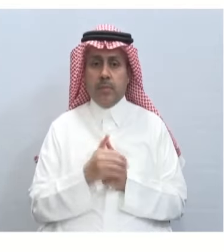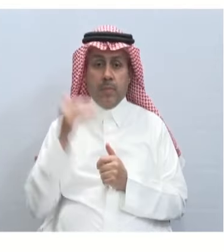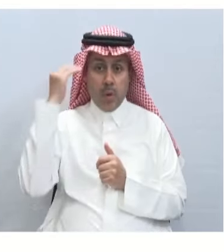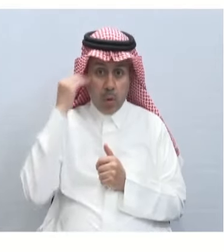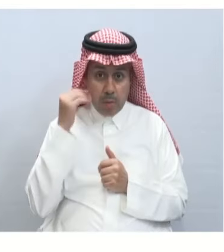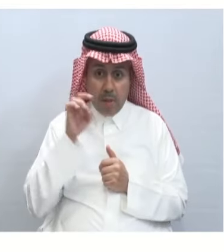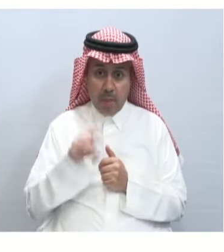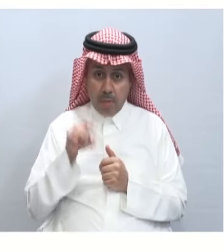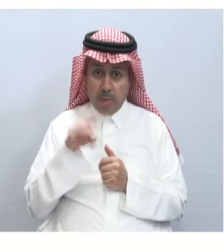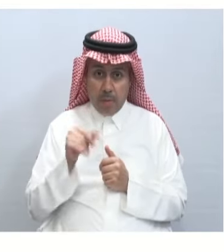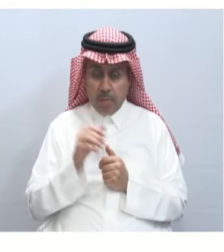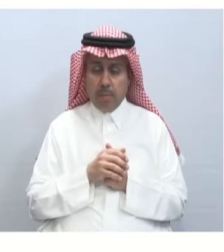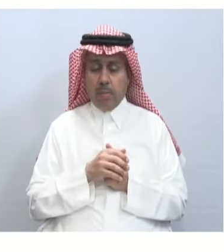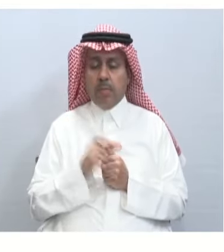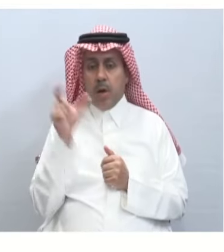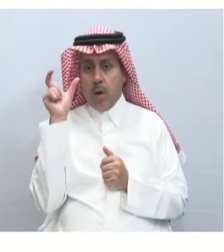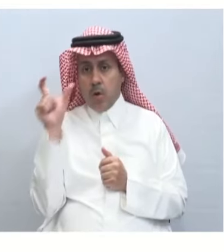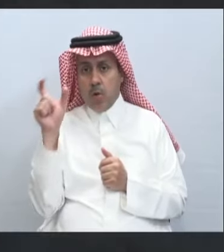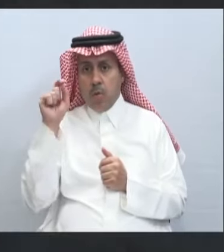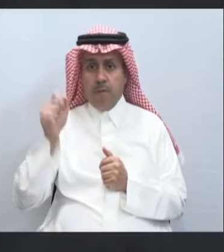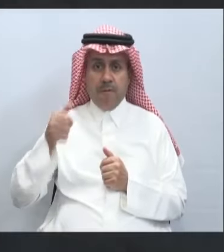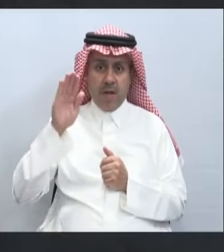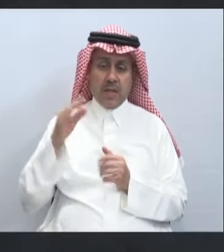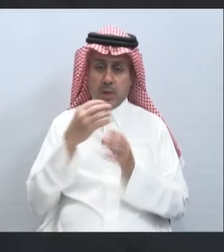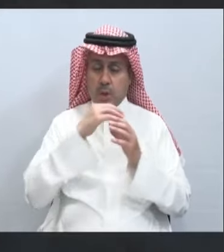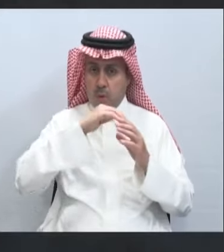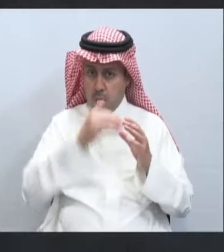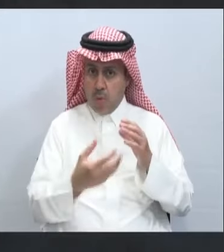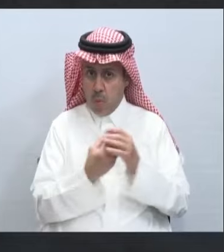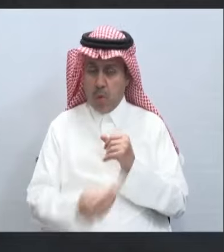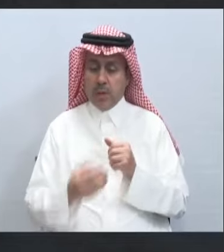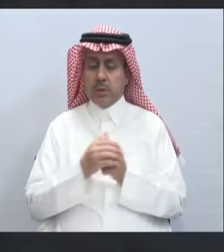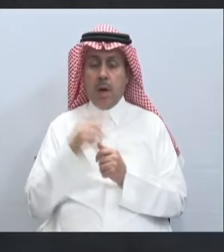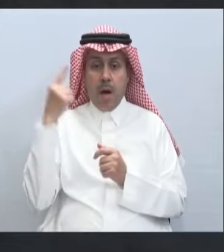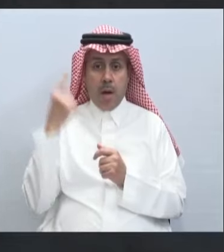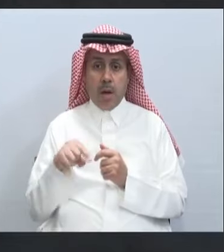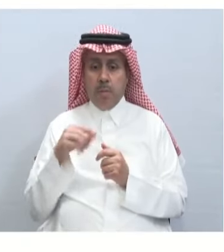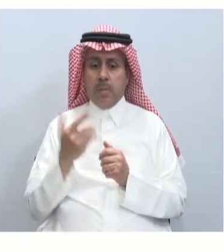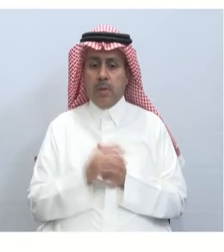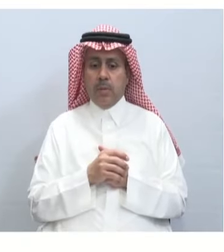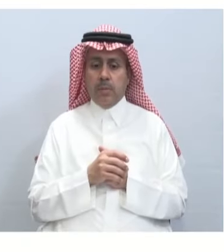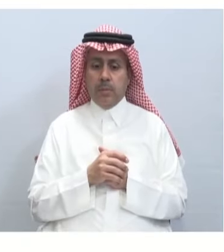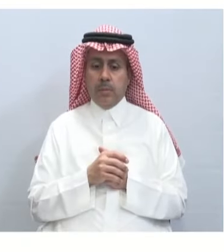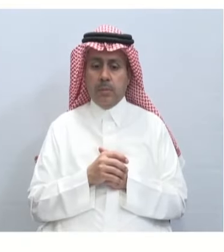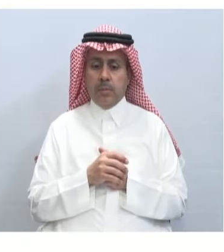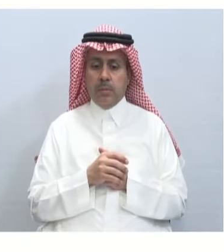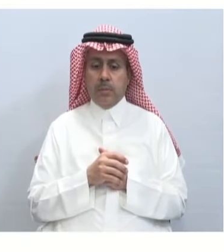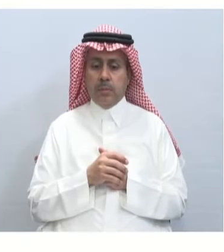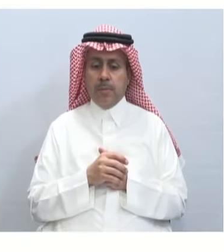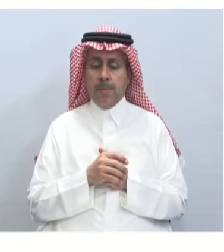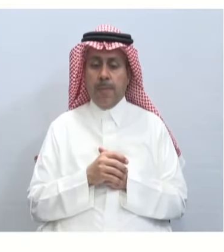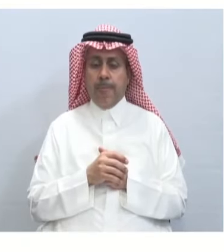من العبادات هذا هو السؤال الرابع من اسئله التقويم وهو